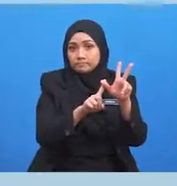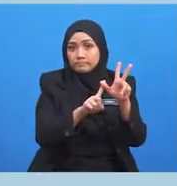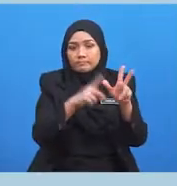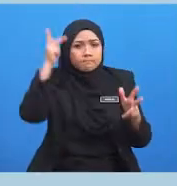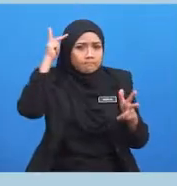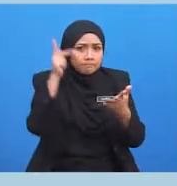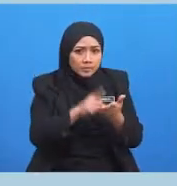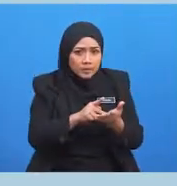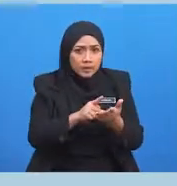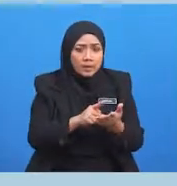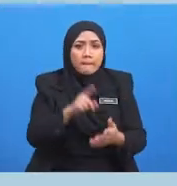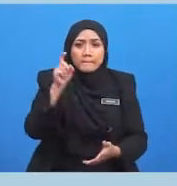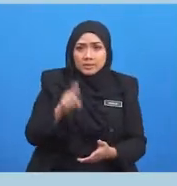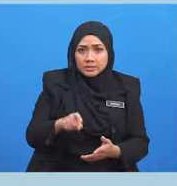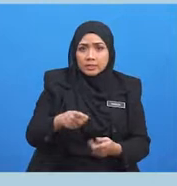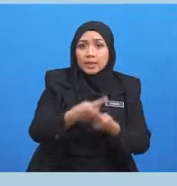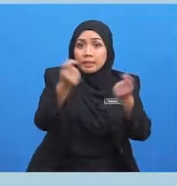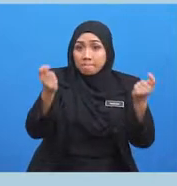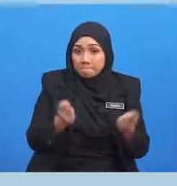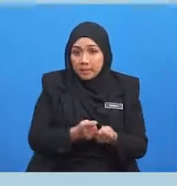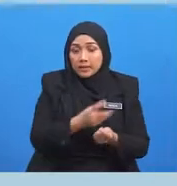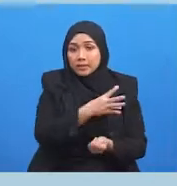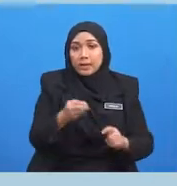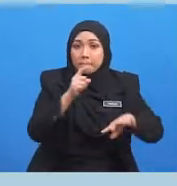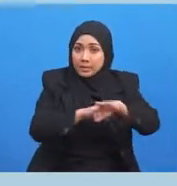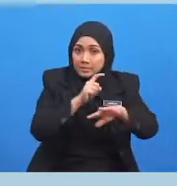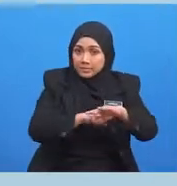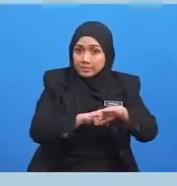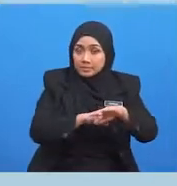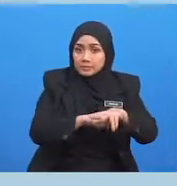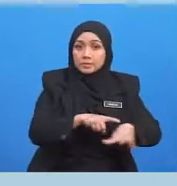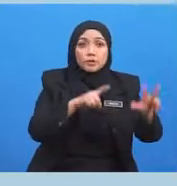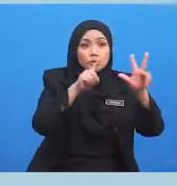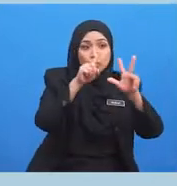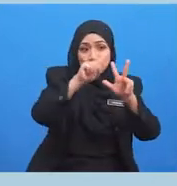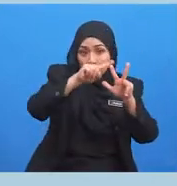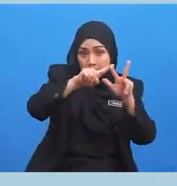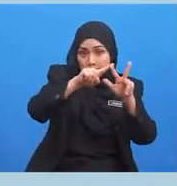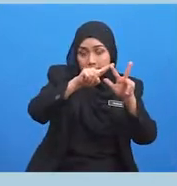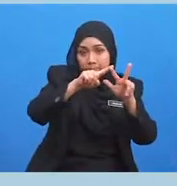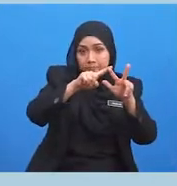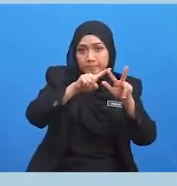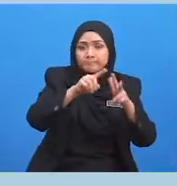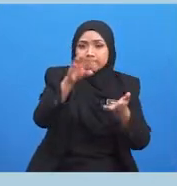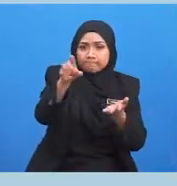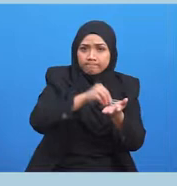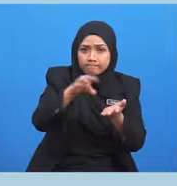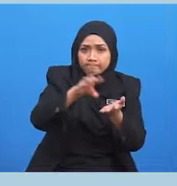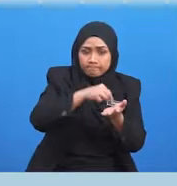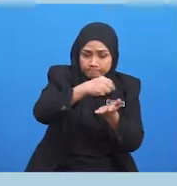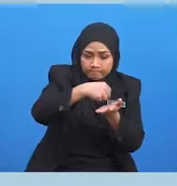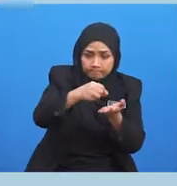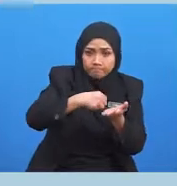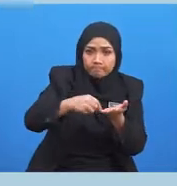kenal pasti lokasi, tempat dan masa. Yang kedua, catatkan maklumat